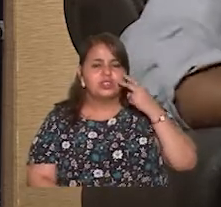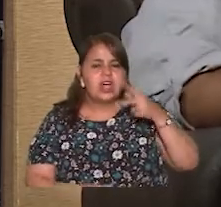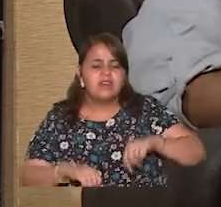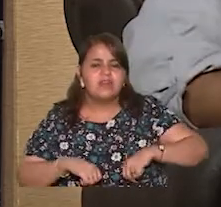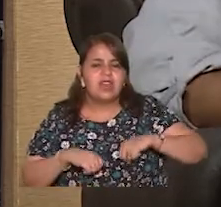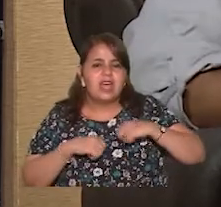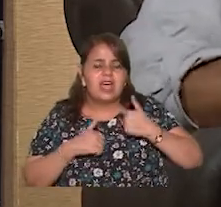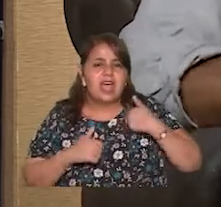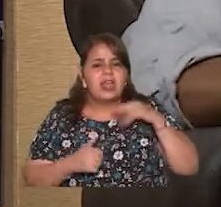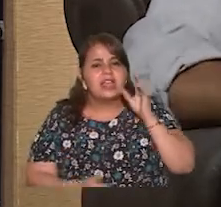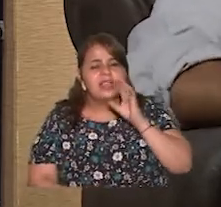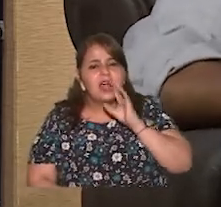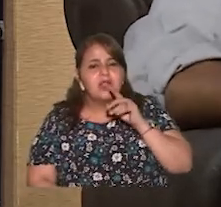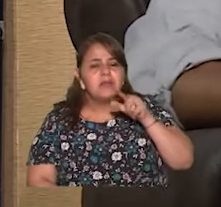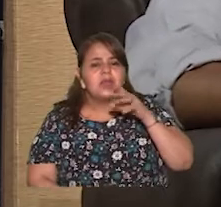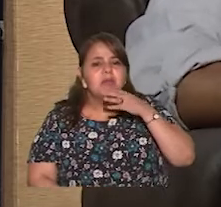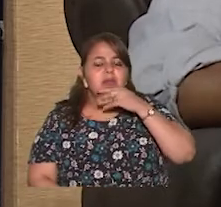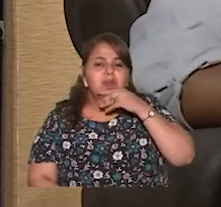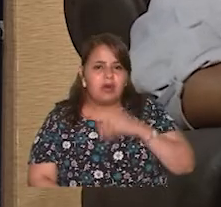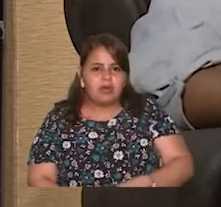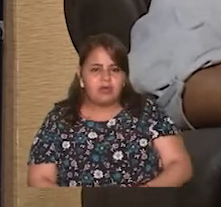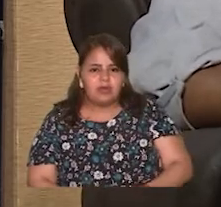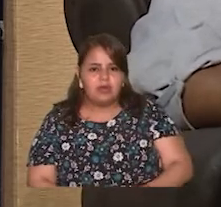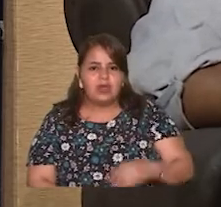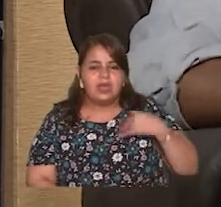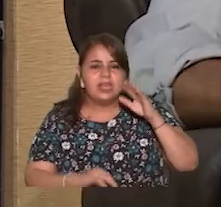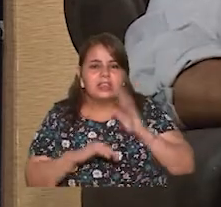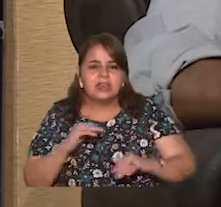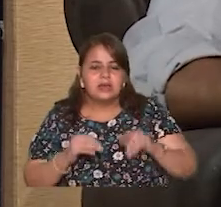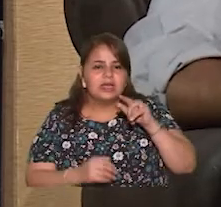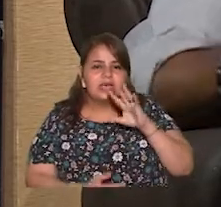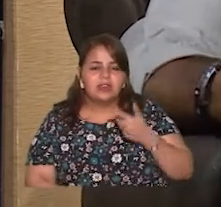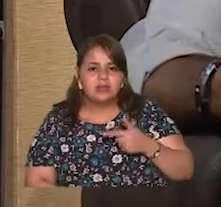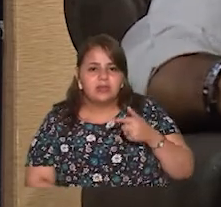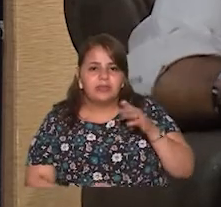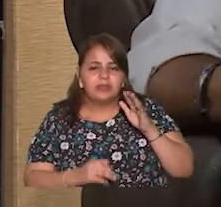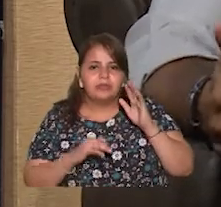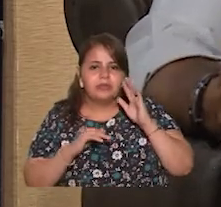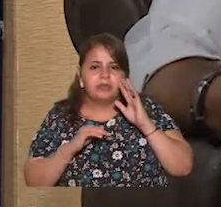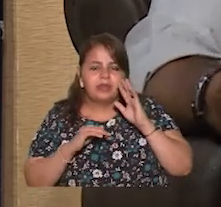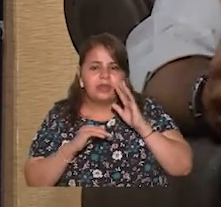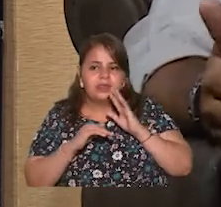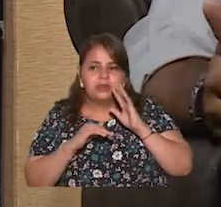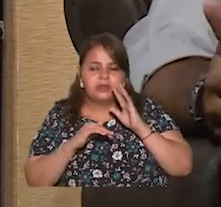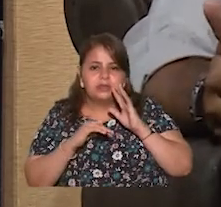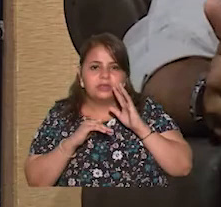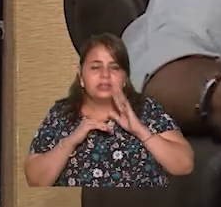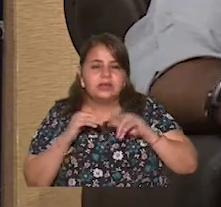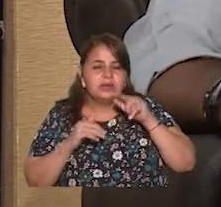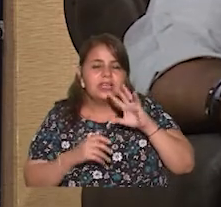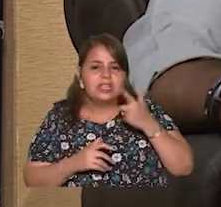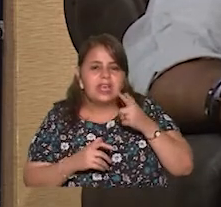فانا هتعلم منه. لما نيجي بقى في حته التربيه او نتكلم على الاحتياج النفسي، بلاش قصه التربيه